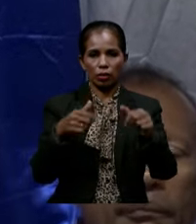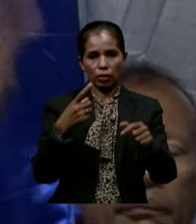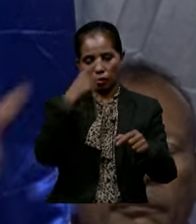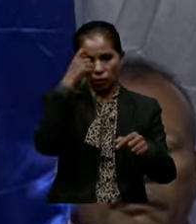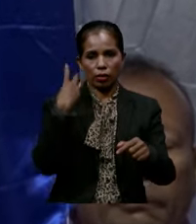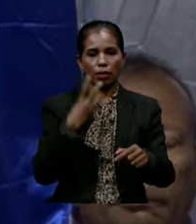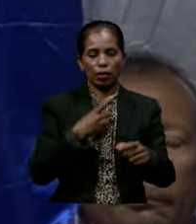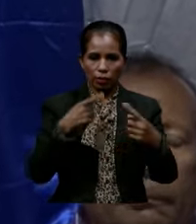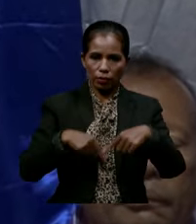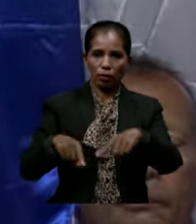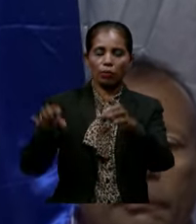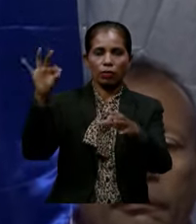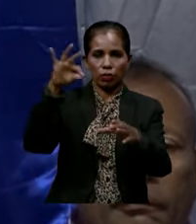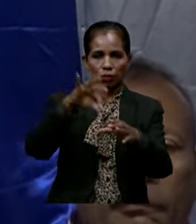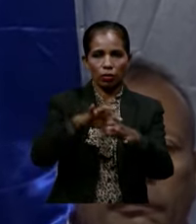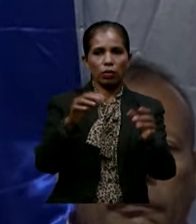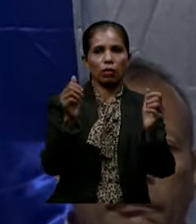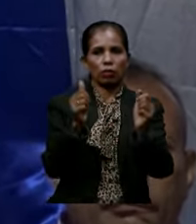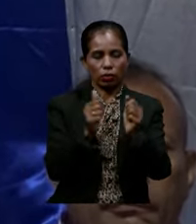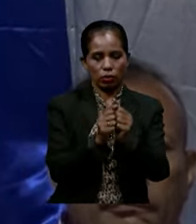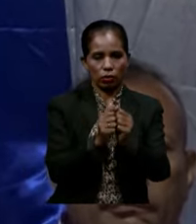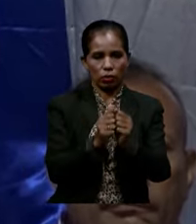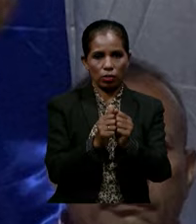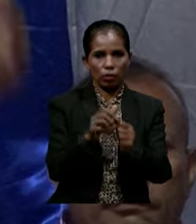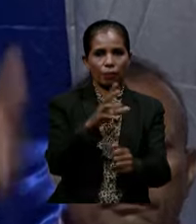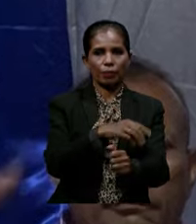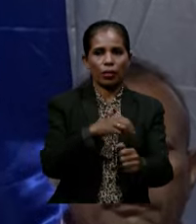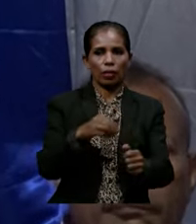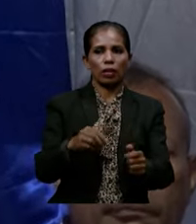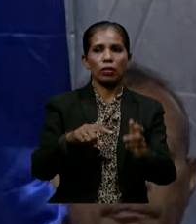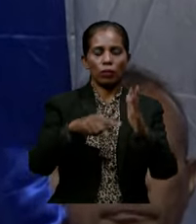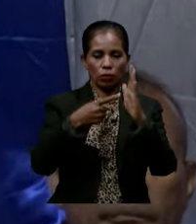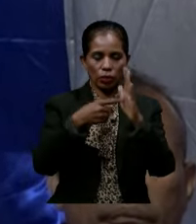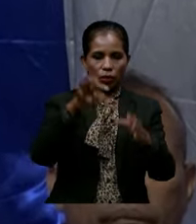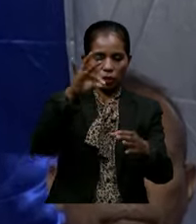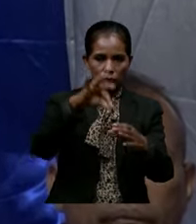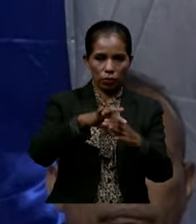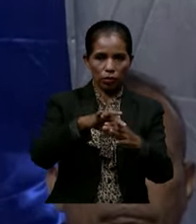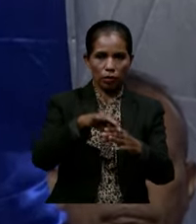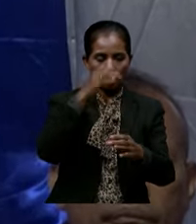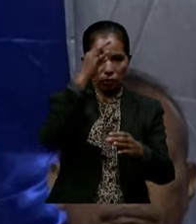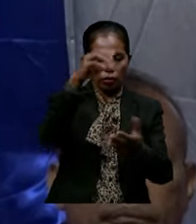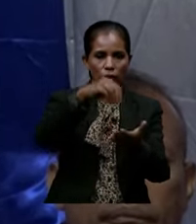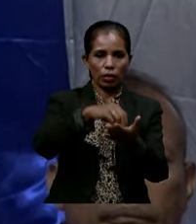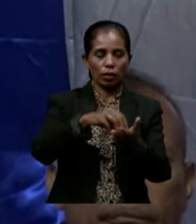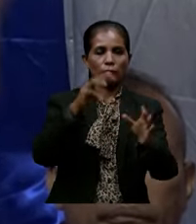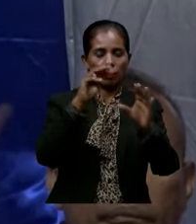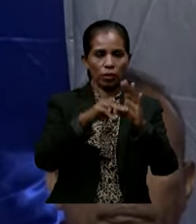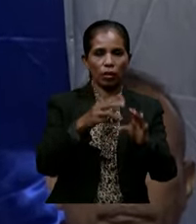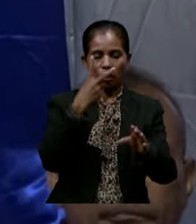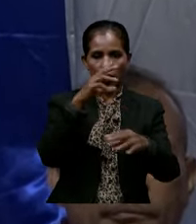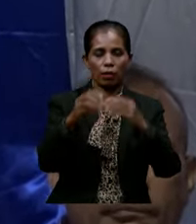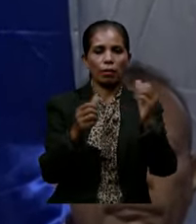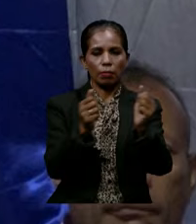fila pale banatar, atu hoi tumarga agrikultur sire, atu komesa produs, tau ke merkado, ia kompanya nafatin